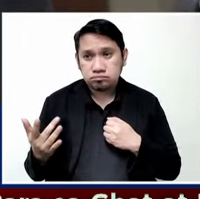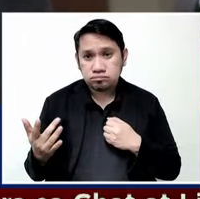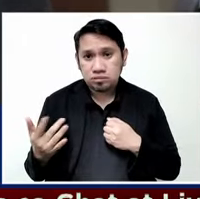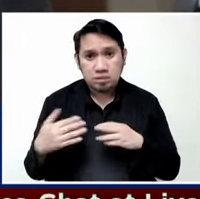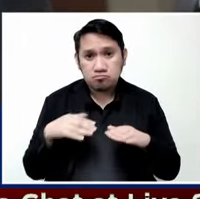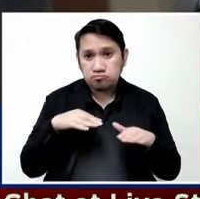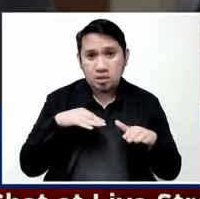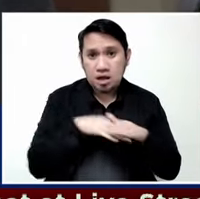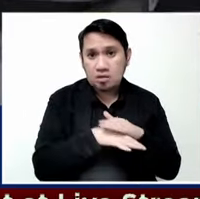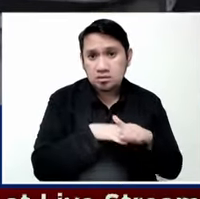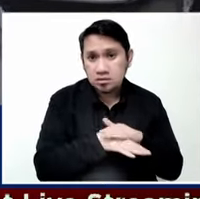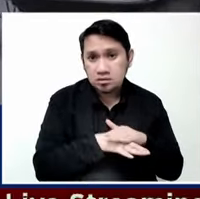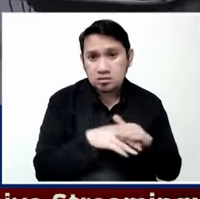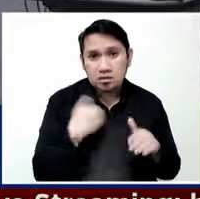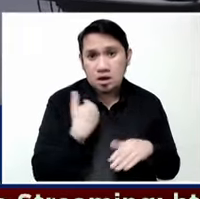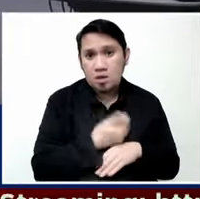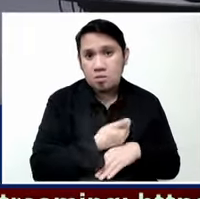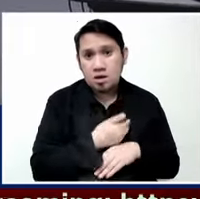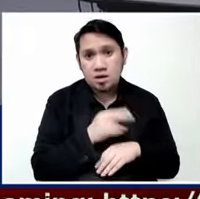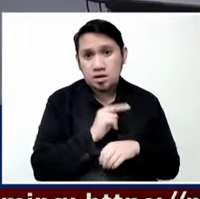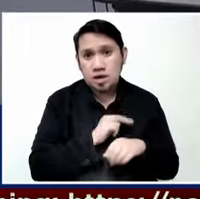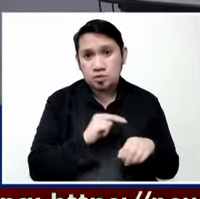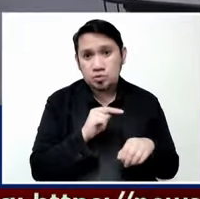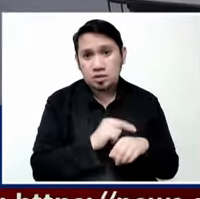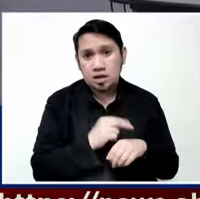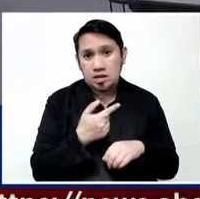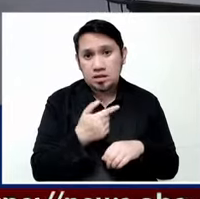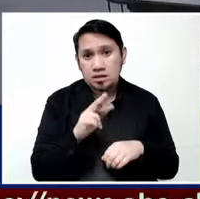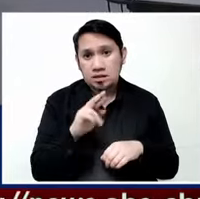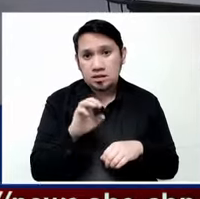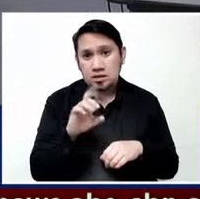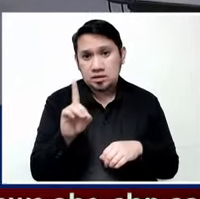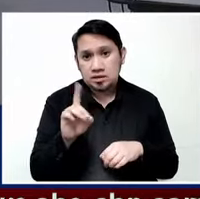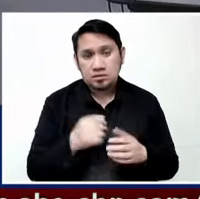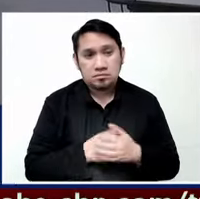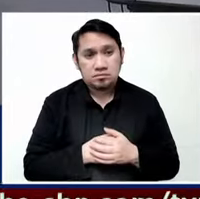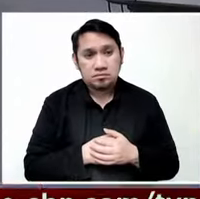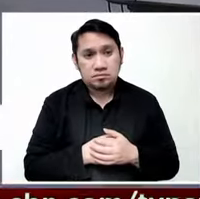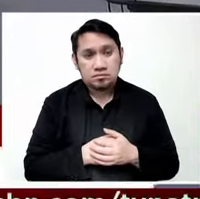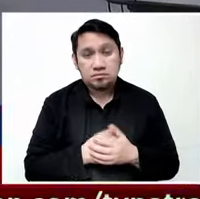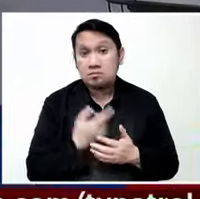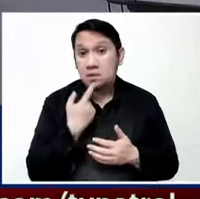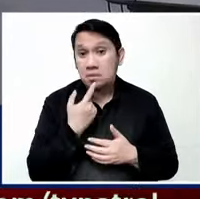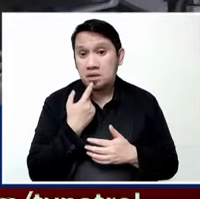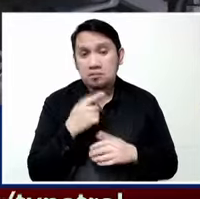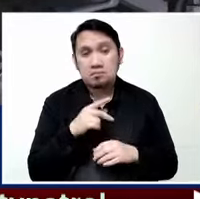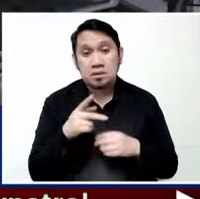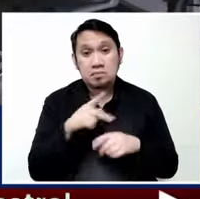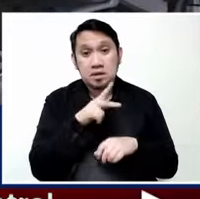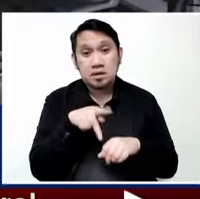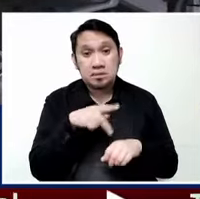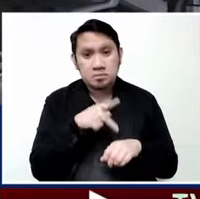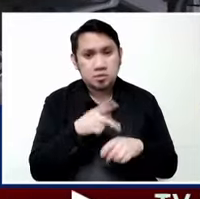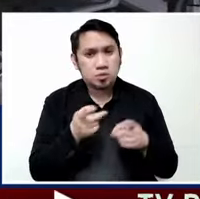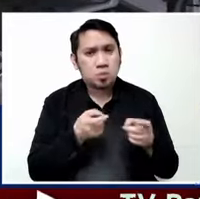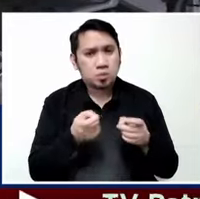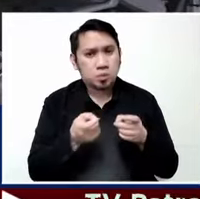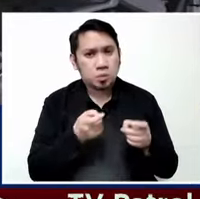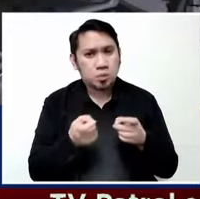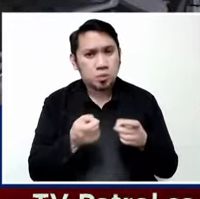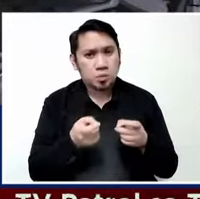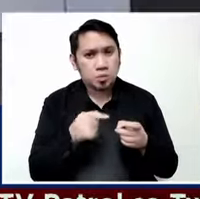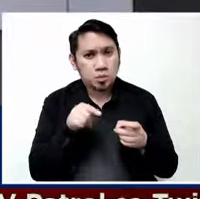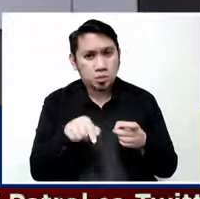ma-access yung ating national grid. Paniniyak ni Concepcion, kontrolado ng Pilipinas ang NGCP operations dahil